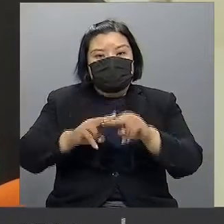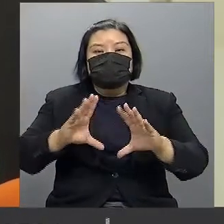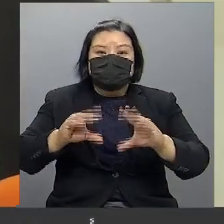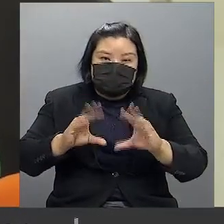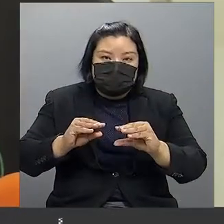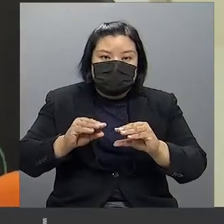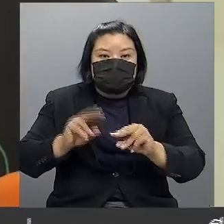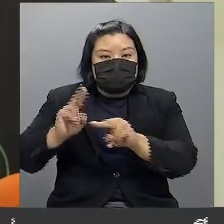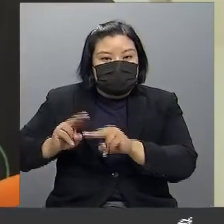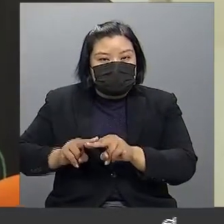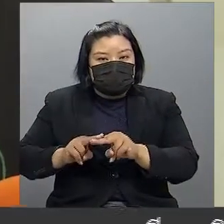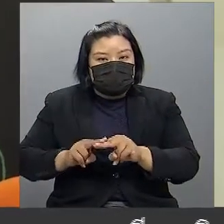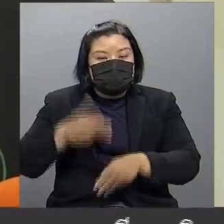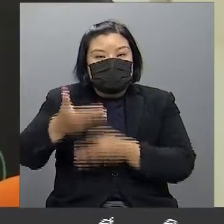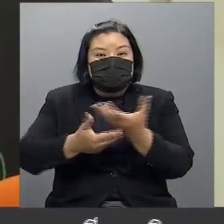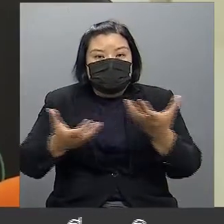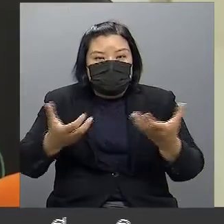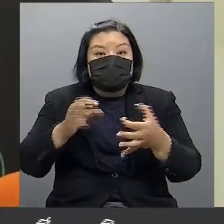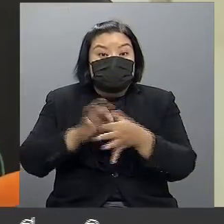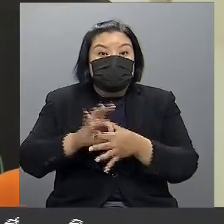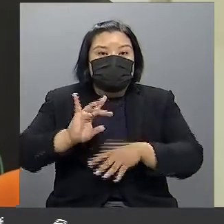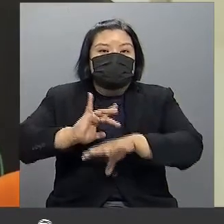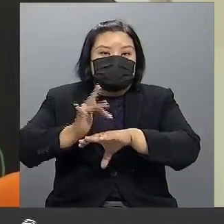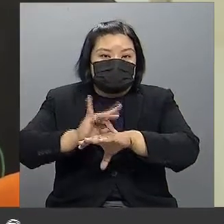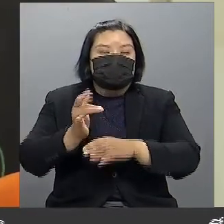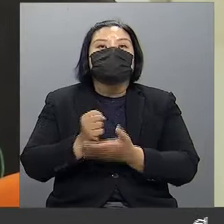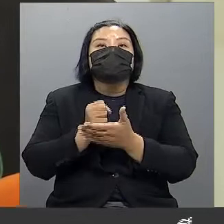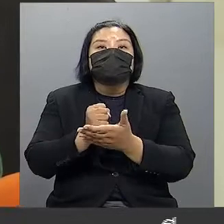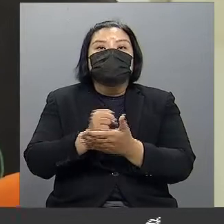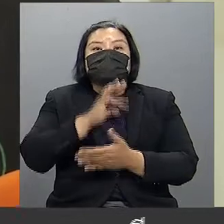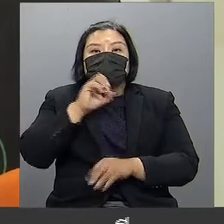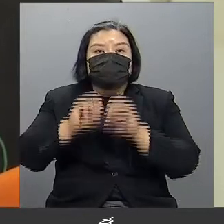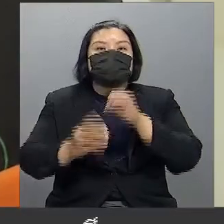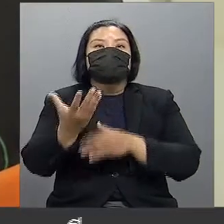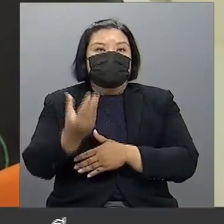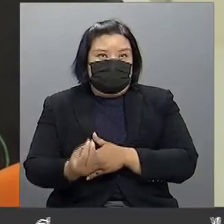ณฑ์รักโลกโครงการเราจะช่วยลดปริมาณขยะตัวนี้ครับผมน่าจะ